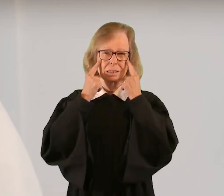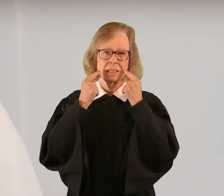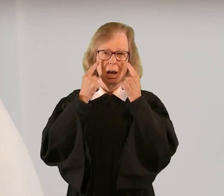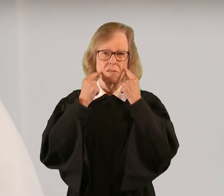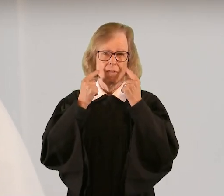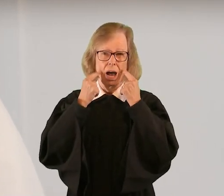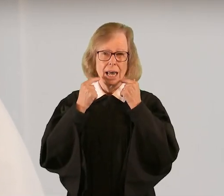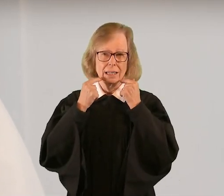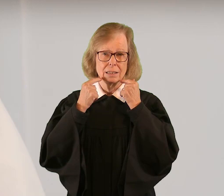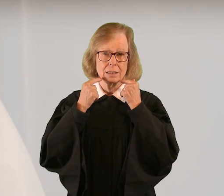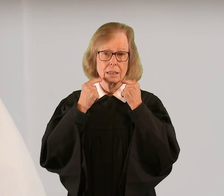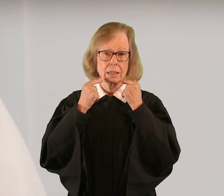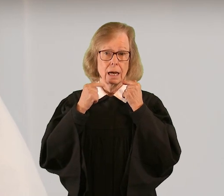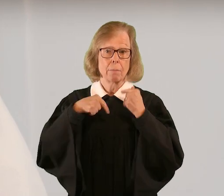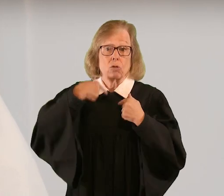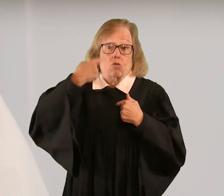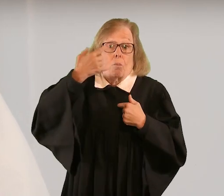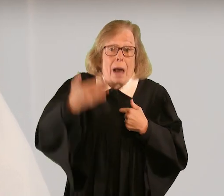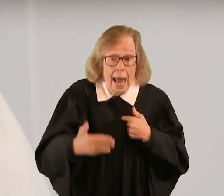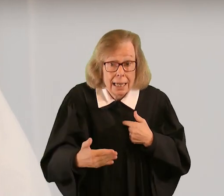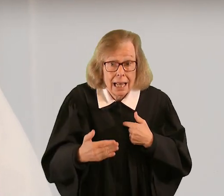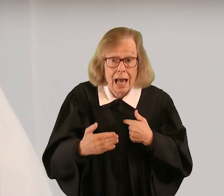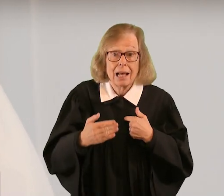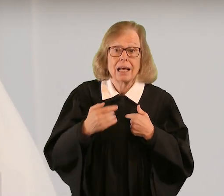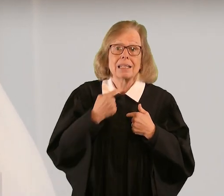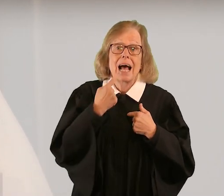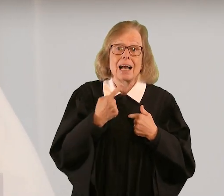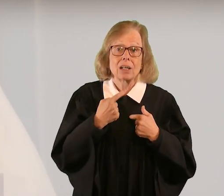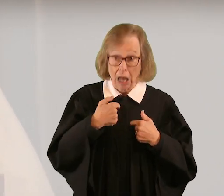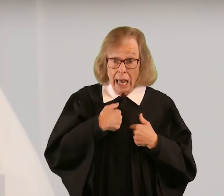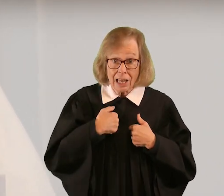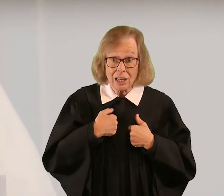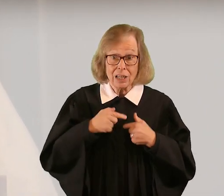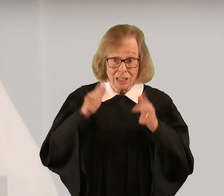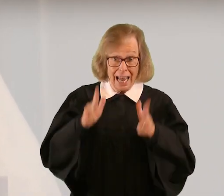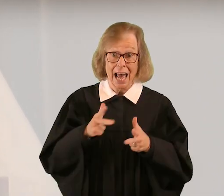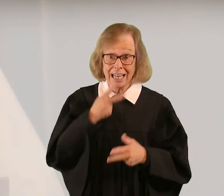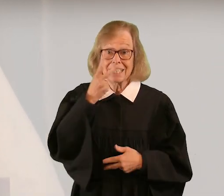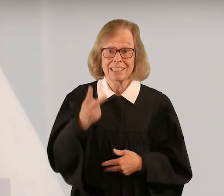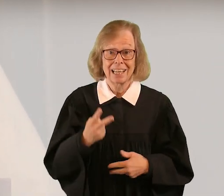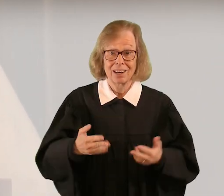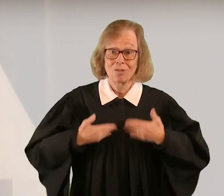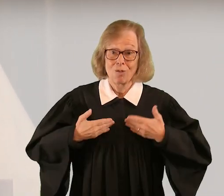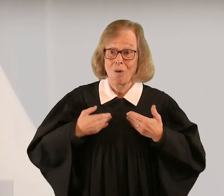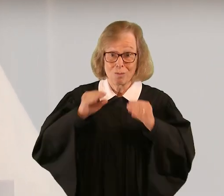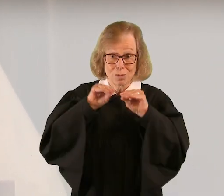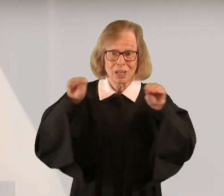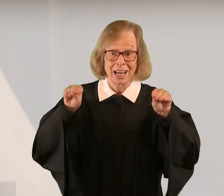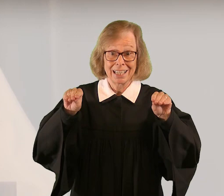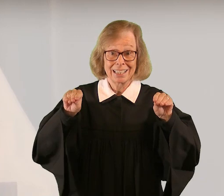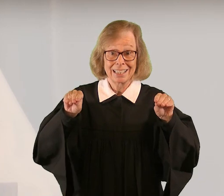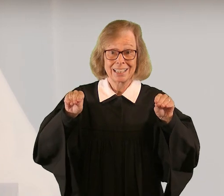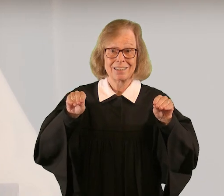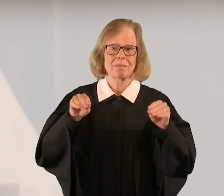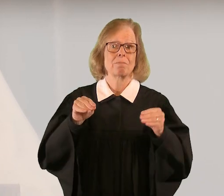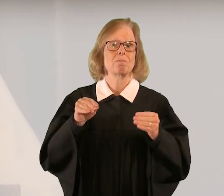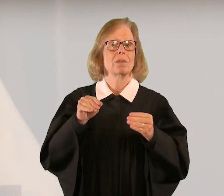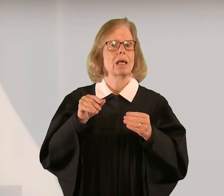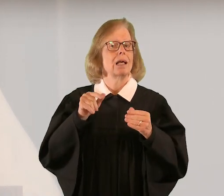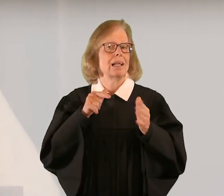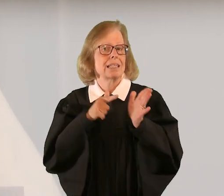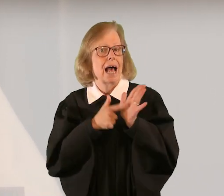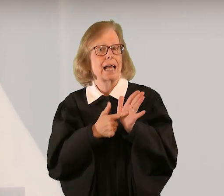sagen: Ich habe den Herrn gesehen und er lebt. Der Tod hat die Macht verloren, Gottes Liebe